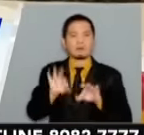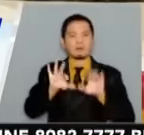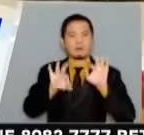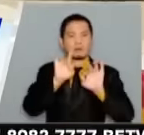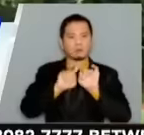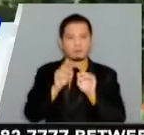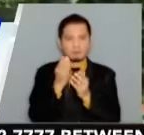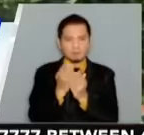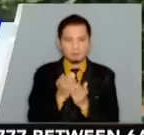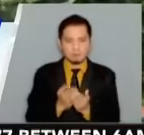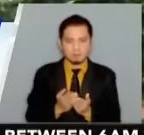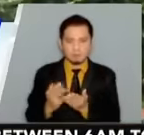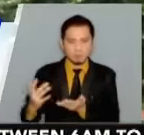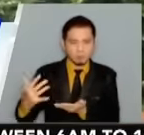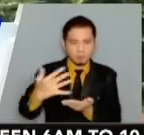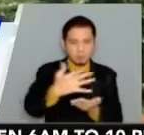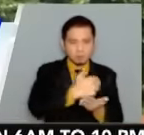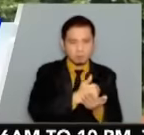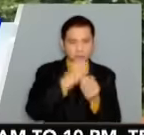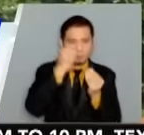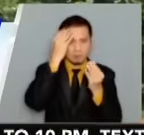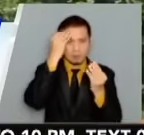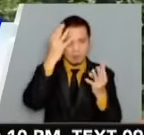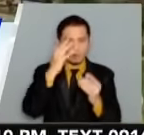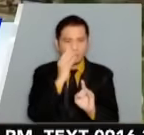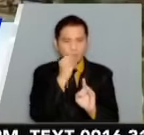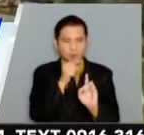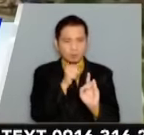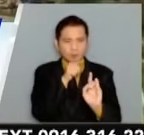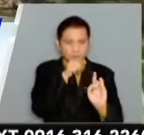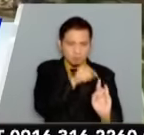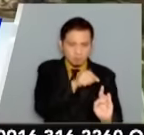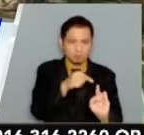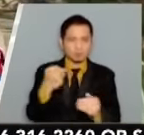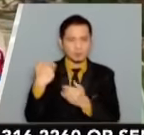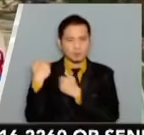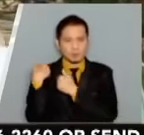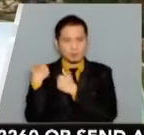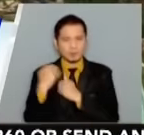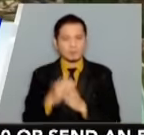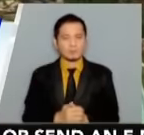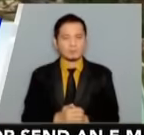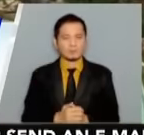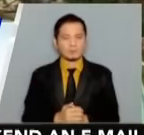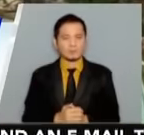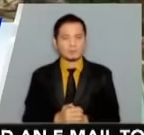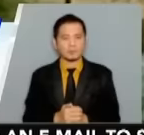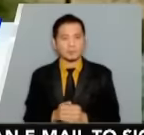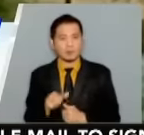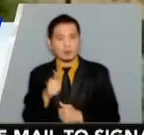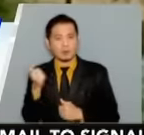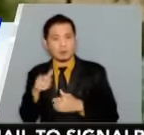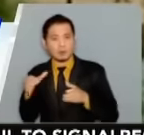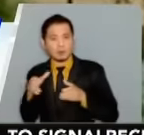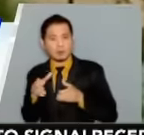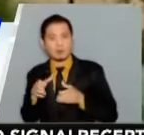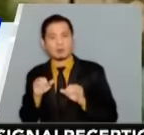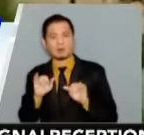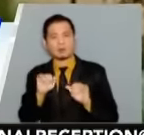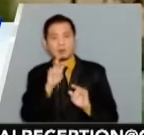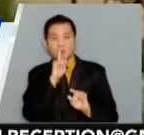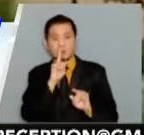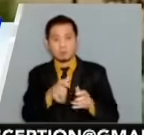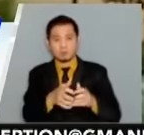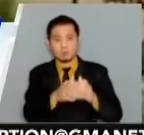dapat managot dito. Ayon naman sa UNESCO National Commission of the Philippines, hindi permanente ang status ng Bohol Island bilang